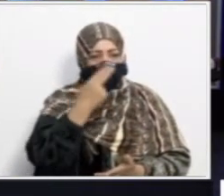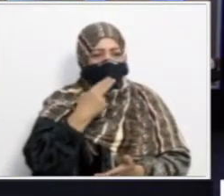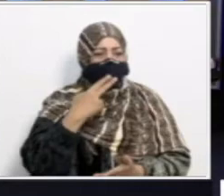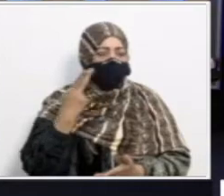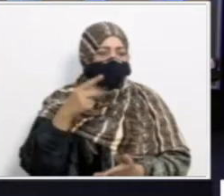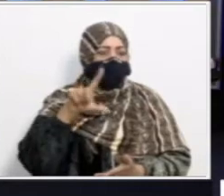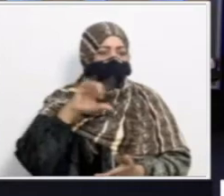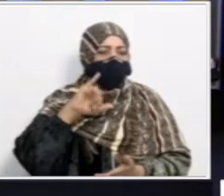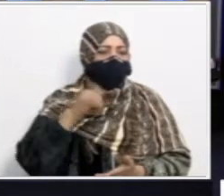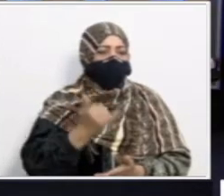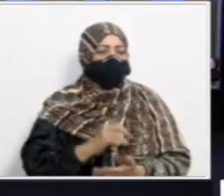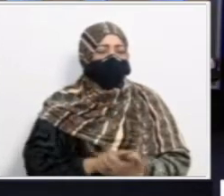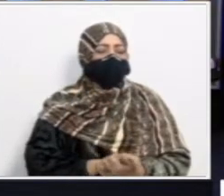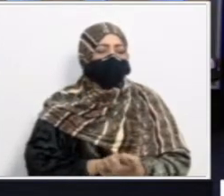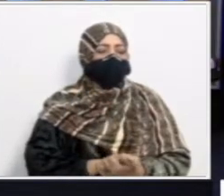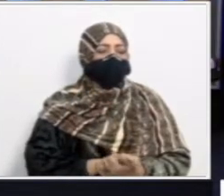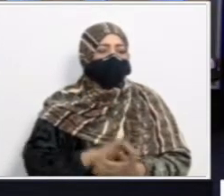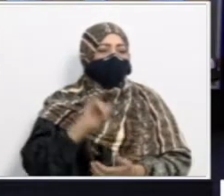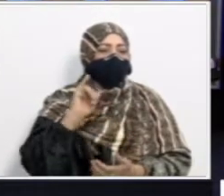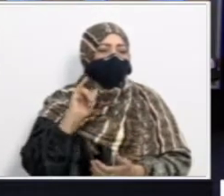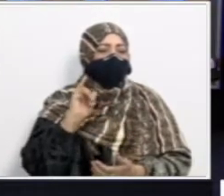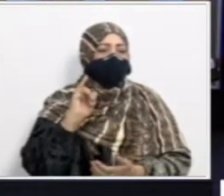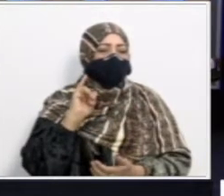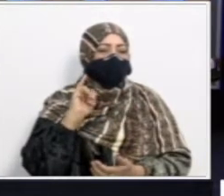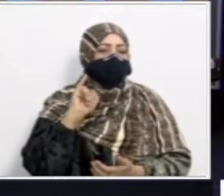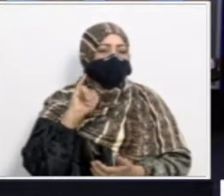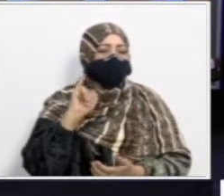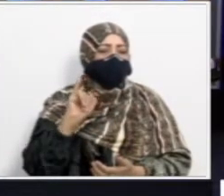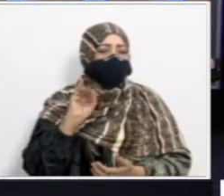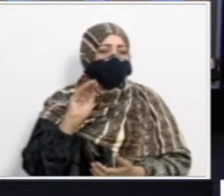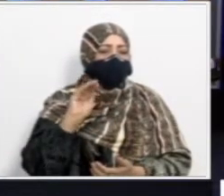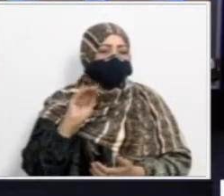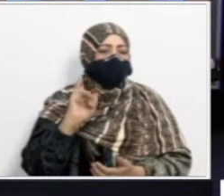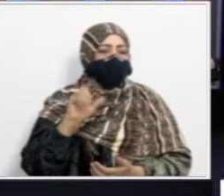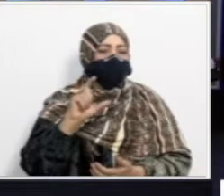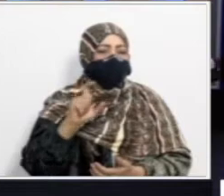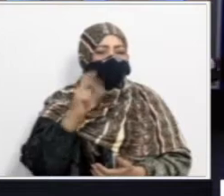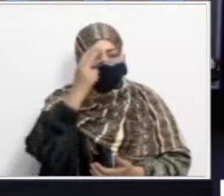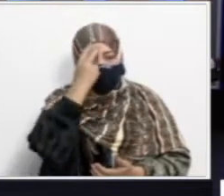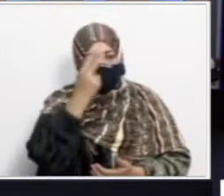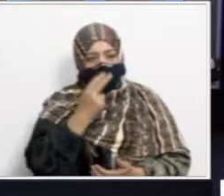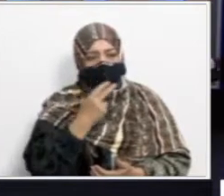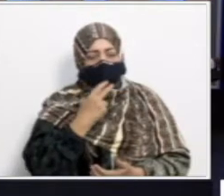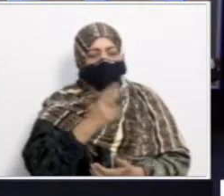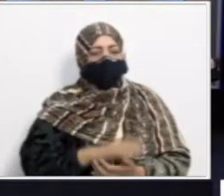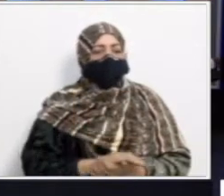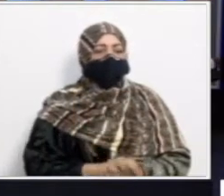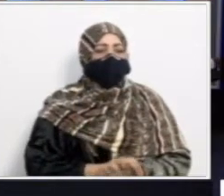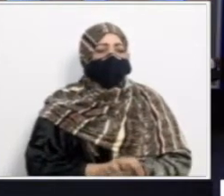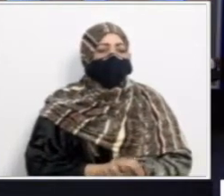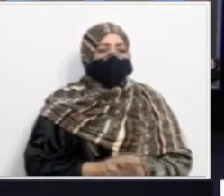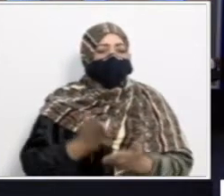محمد يا شيخ. الأخ محمد من مصراتة. نعم. مرحبتين بك يا أخ محمد تفضل. الله